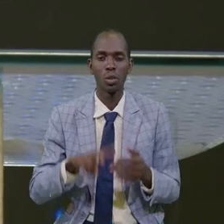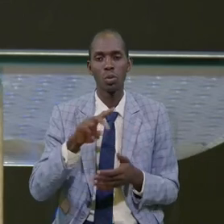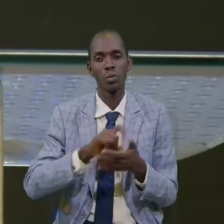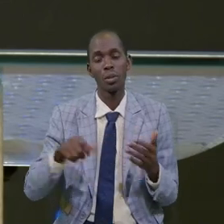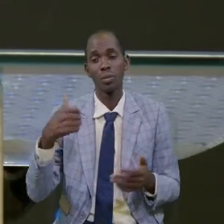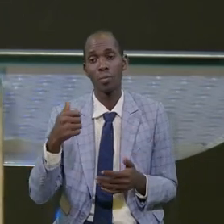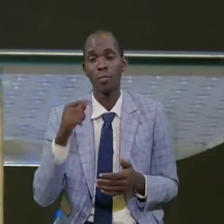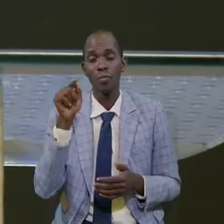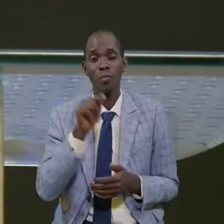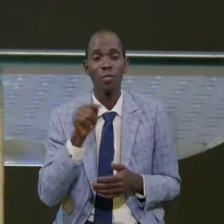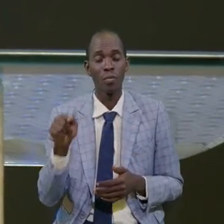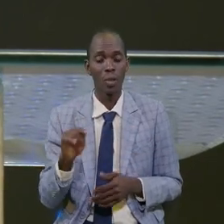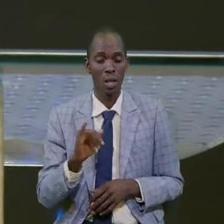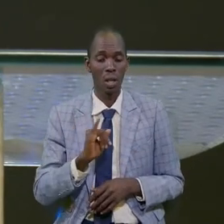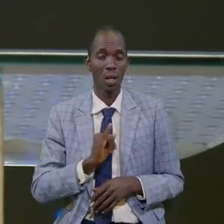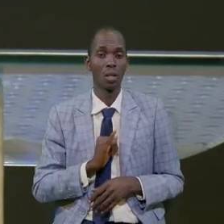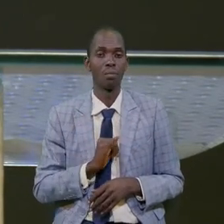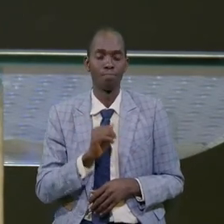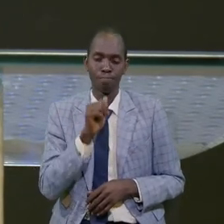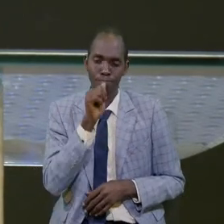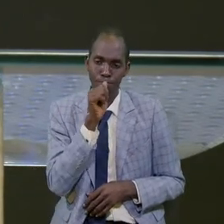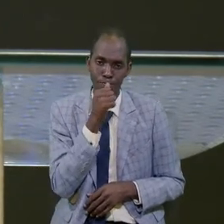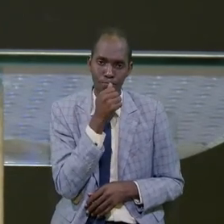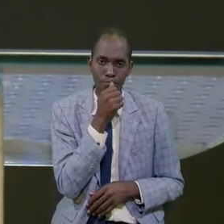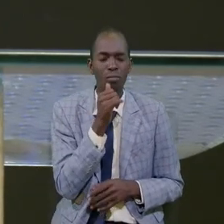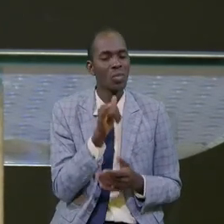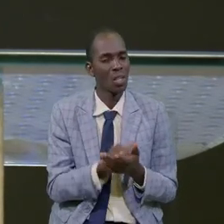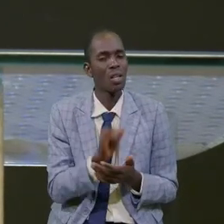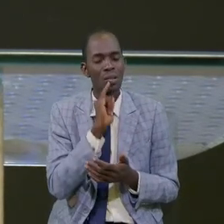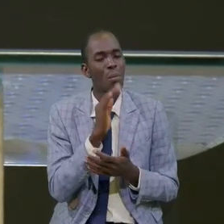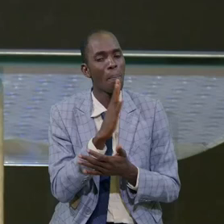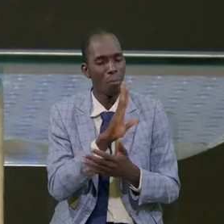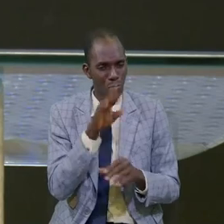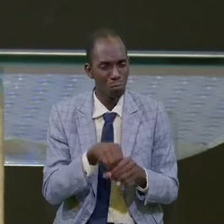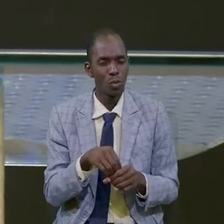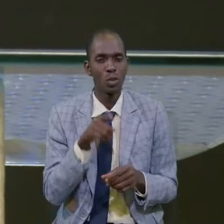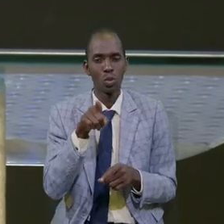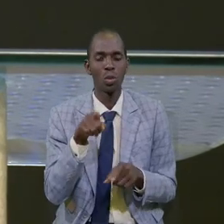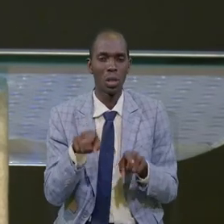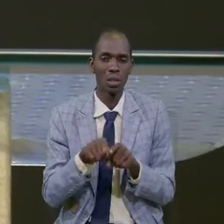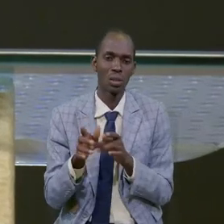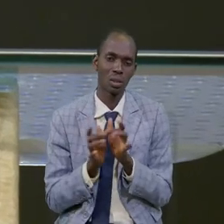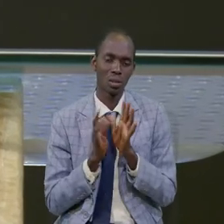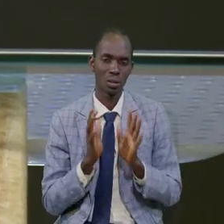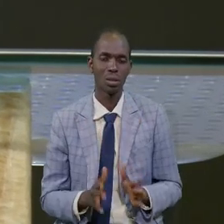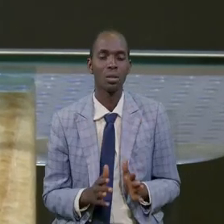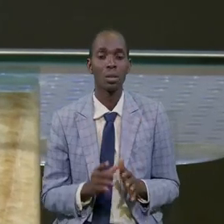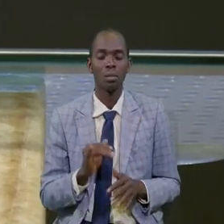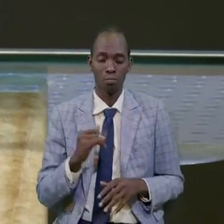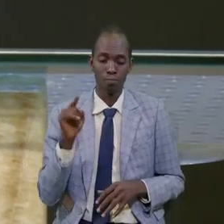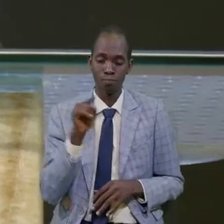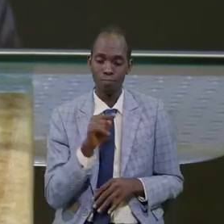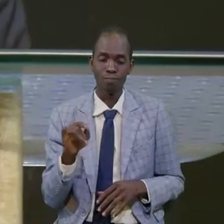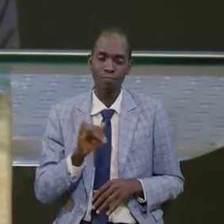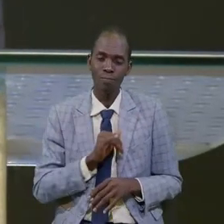Deuxième Timothée 2:10. C'est pourquoi je supporte, cela fait partie de la vie chrétienne.